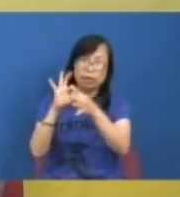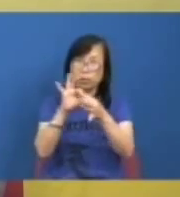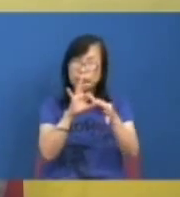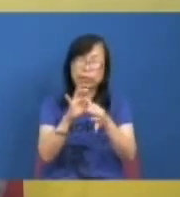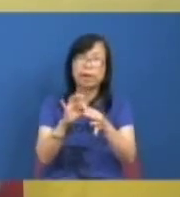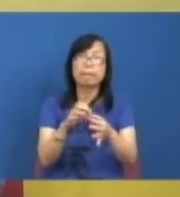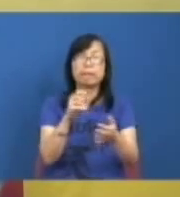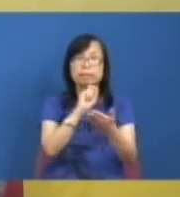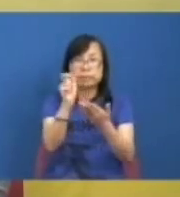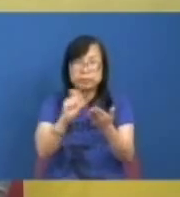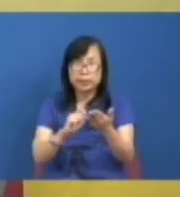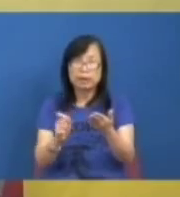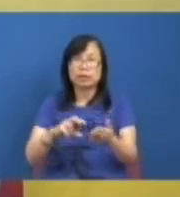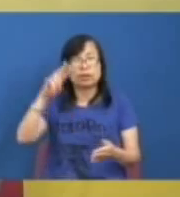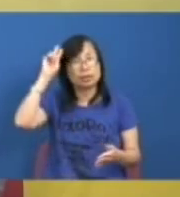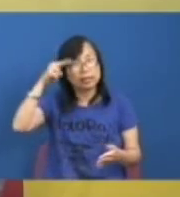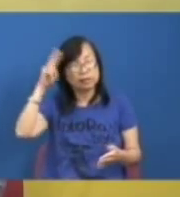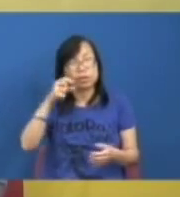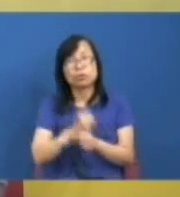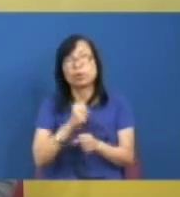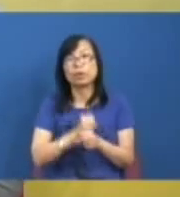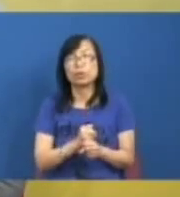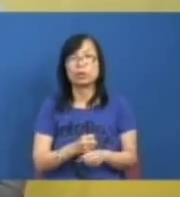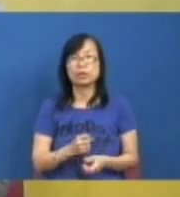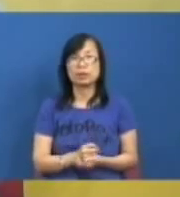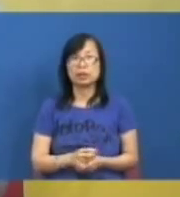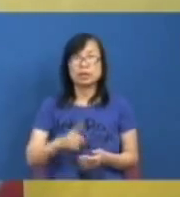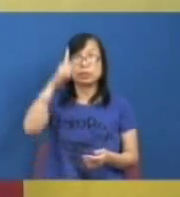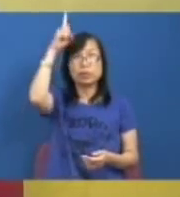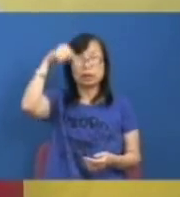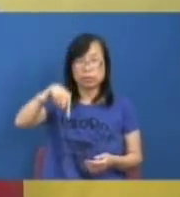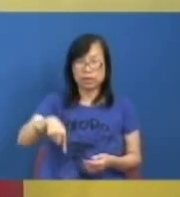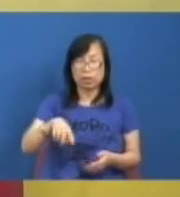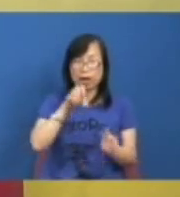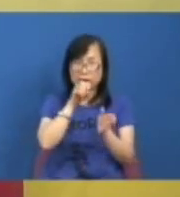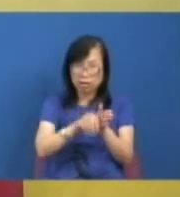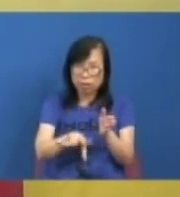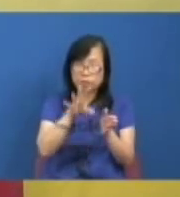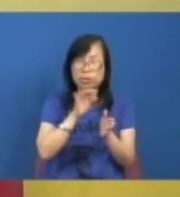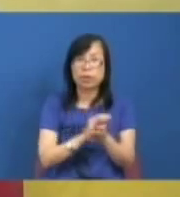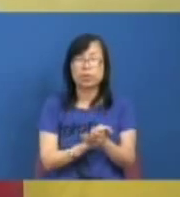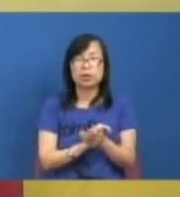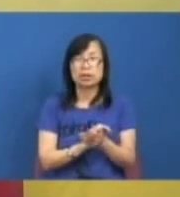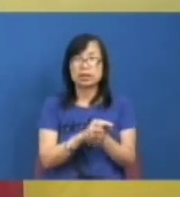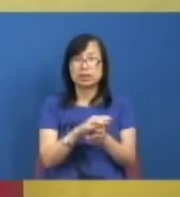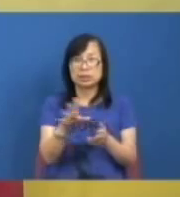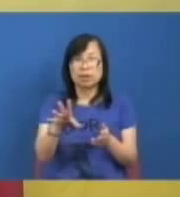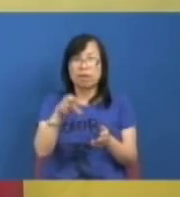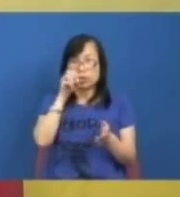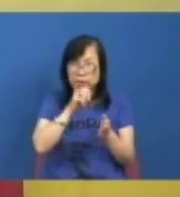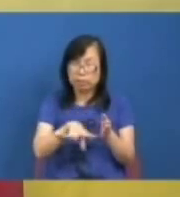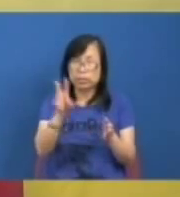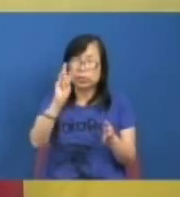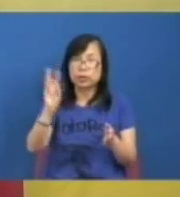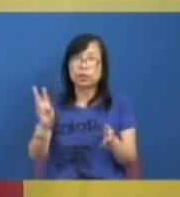處相關我哋經常要處理嘅問題啦。咁如果樓上樓下滲水嚇，滲水就一定有人就